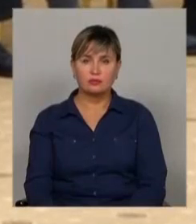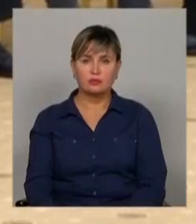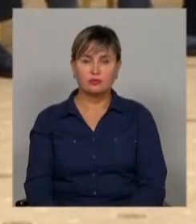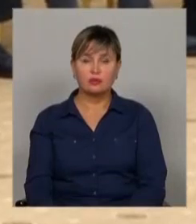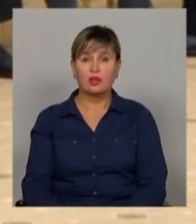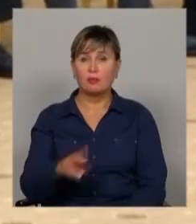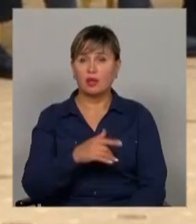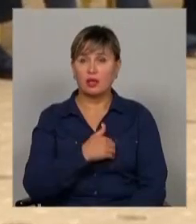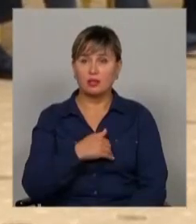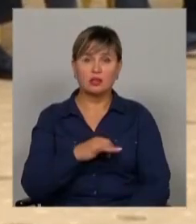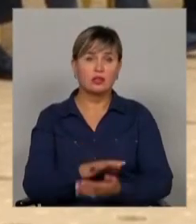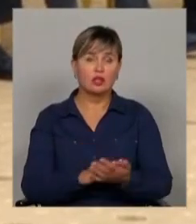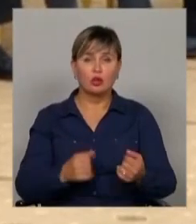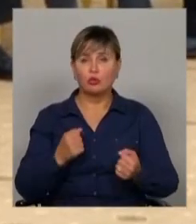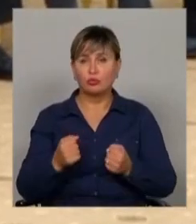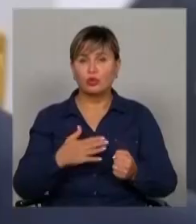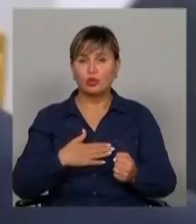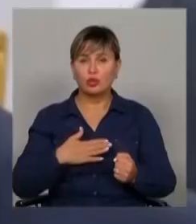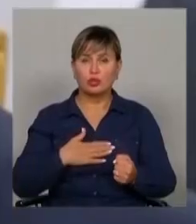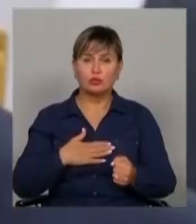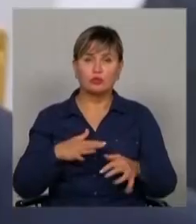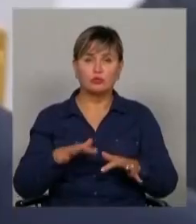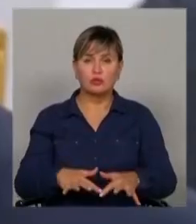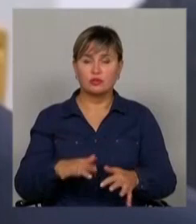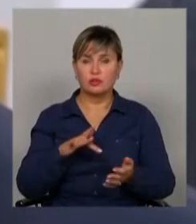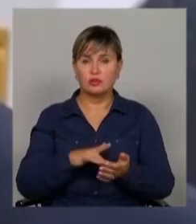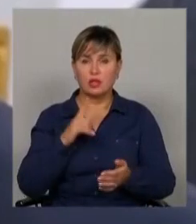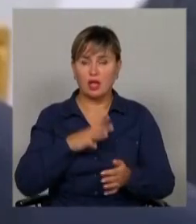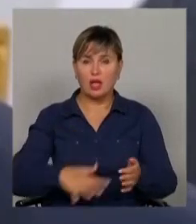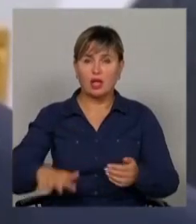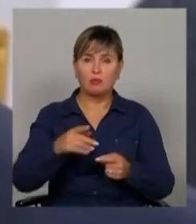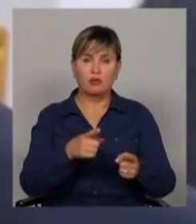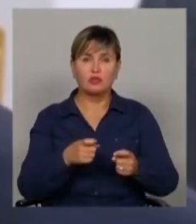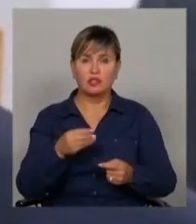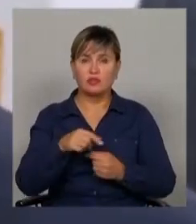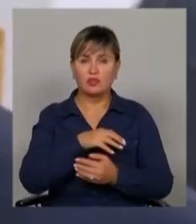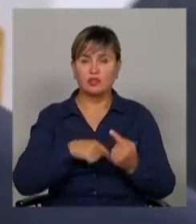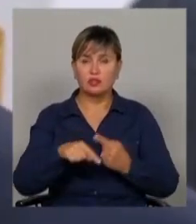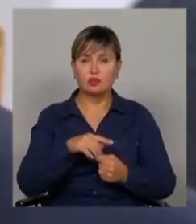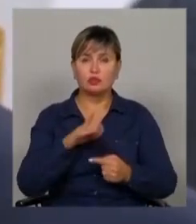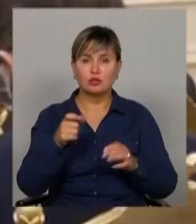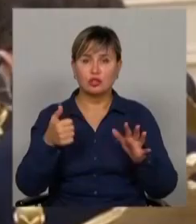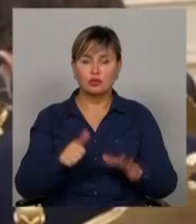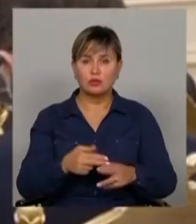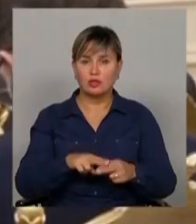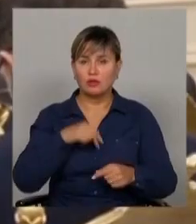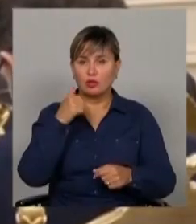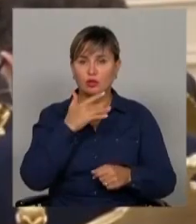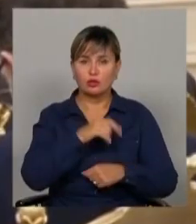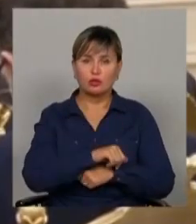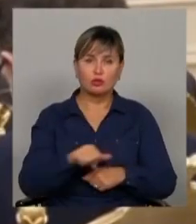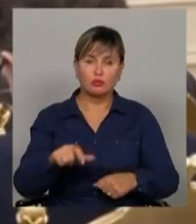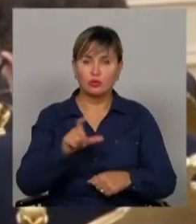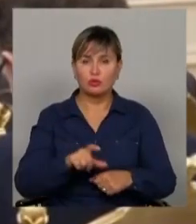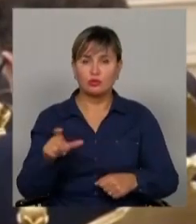Мы намерены и далее укреплять нашу лидирующую позицию в Центральной Азии по привлечению инвестиций. Только за 6 месяцев текущего года зарубежные